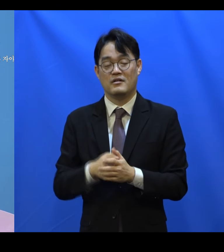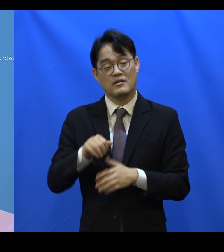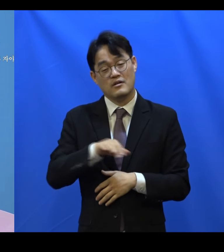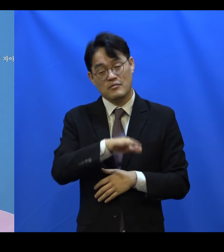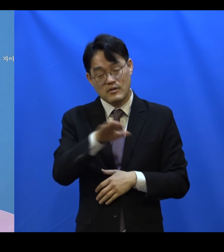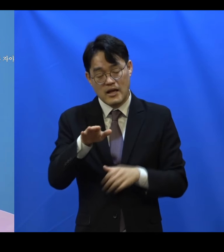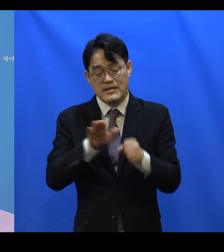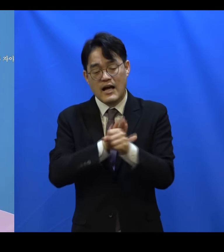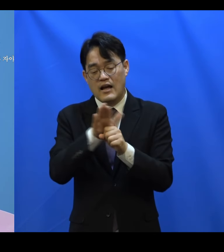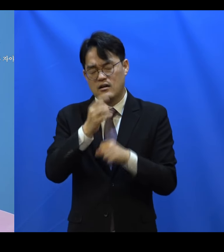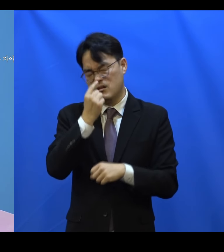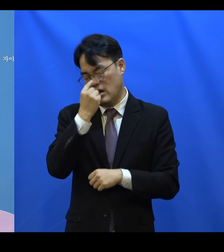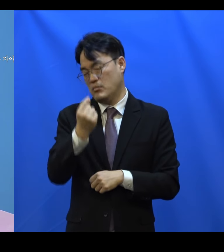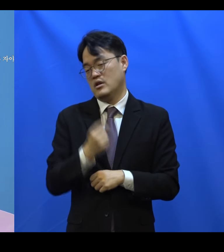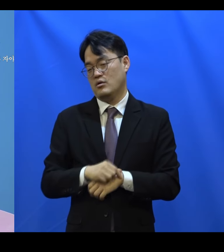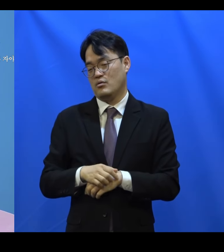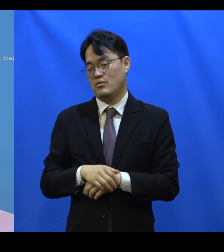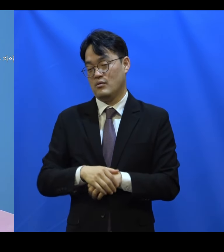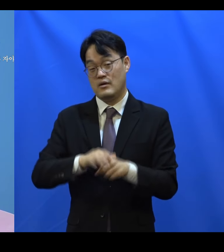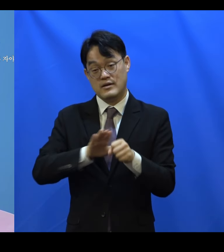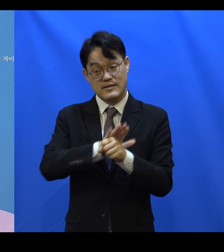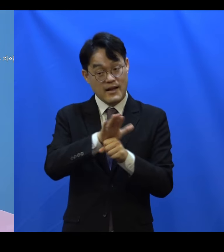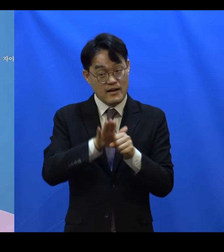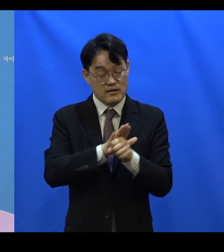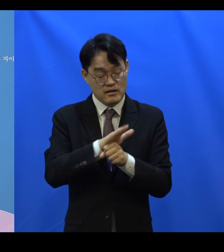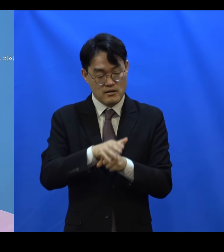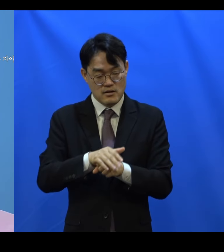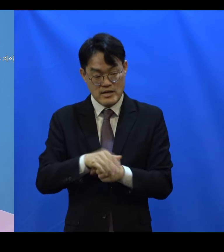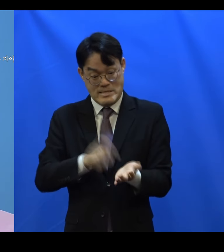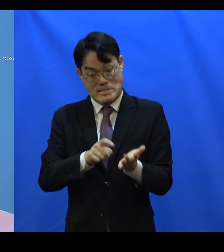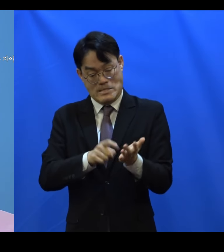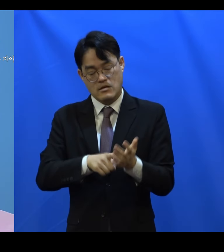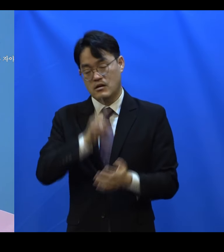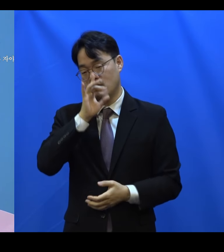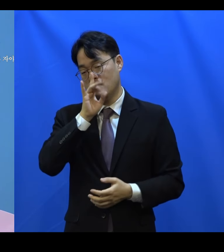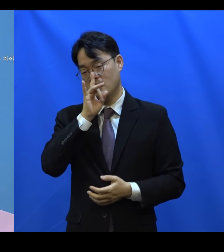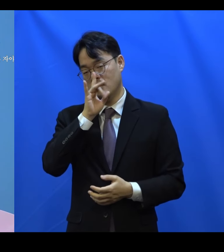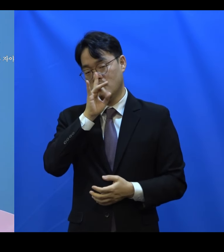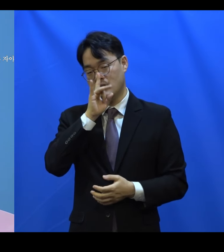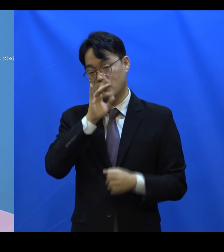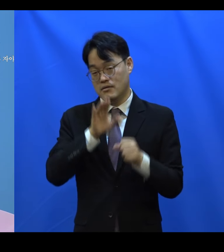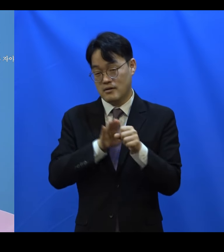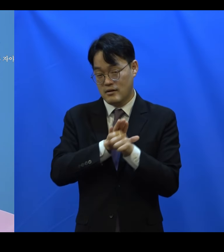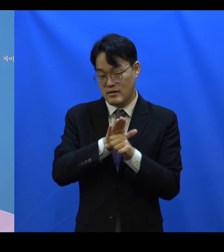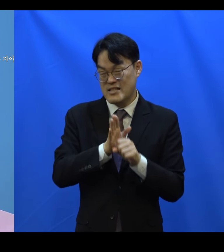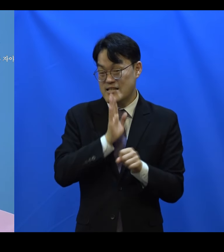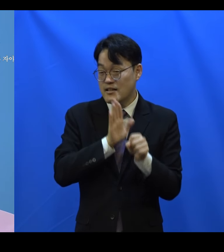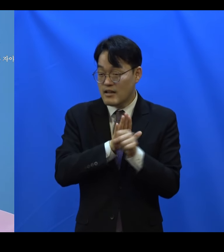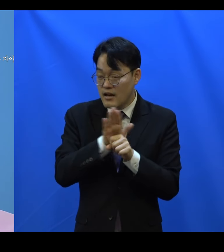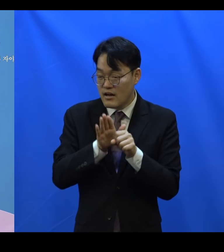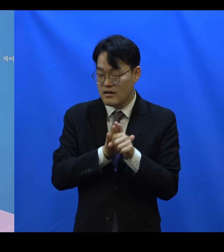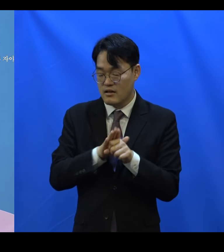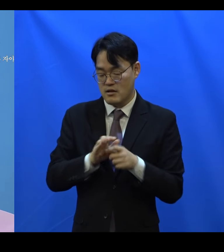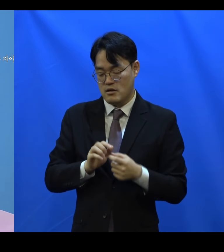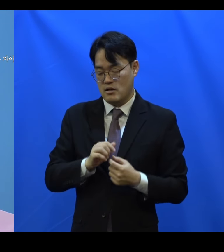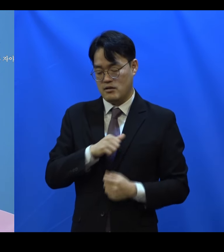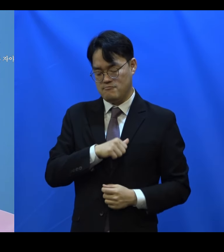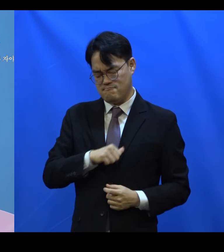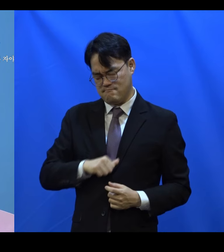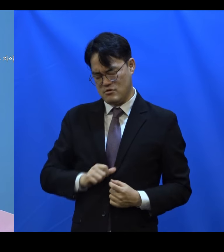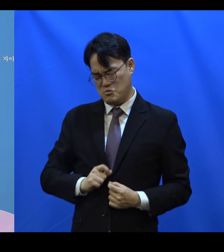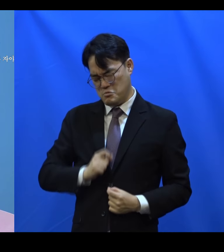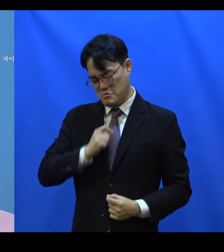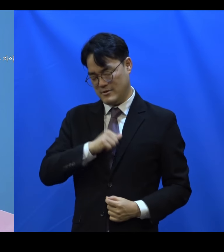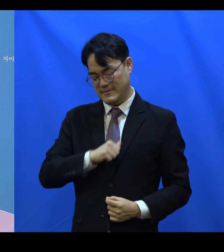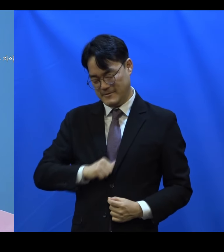사랑이 깨어질 수 있습니다. 사랑은 서두르면 안 됩니다. 진정한 사랑은 오래 참음이 필요해요. 서두르다가